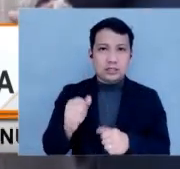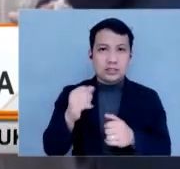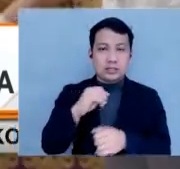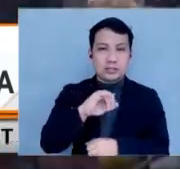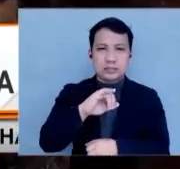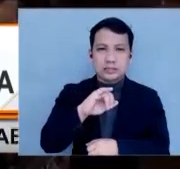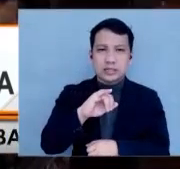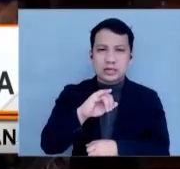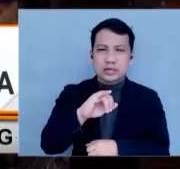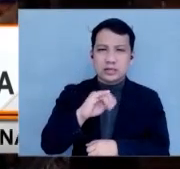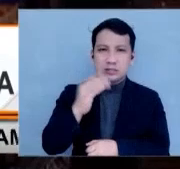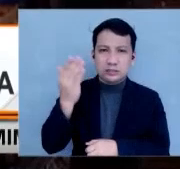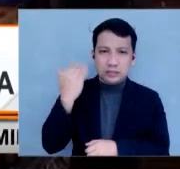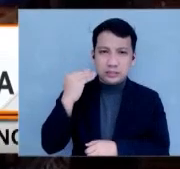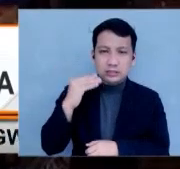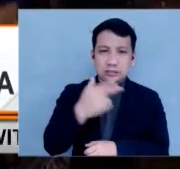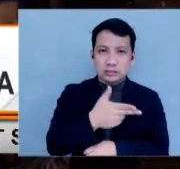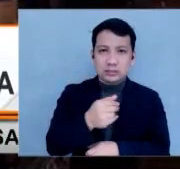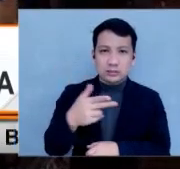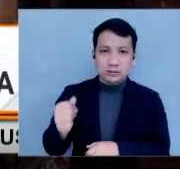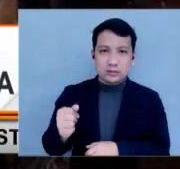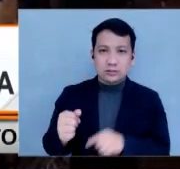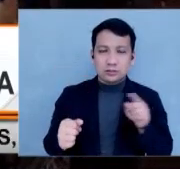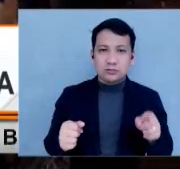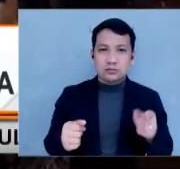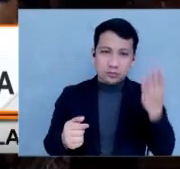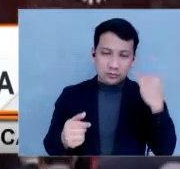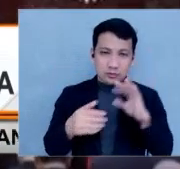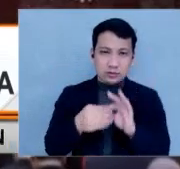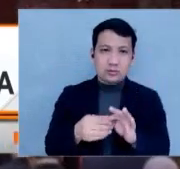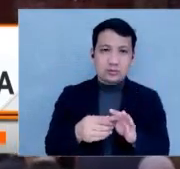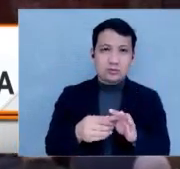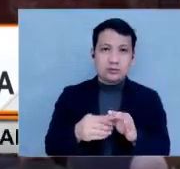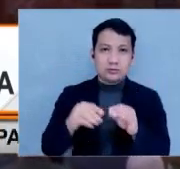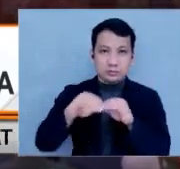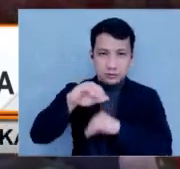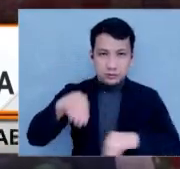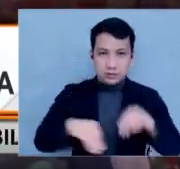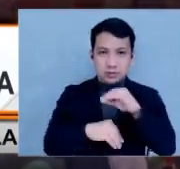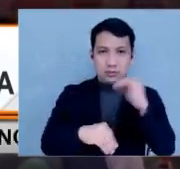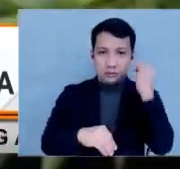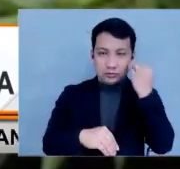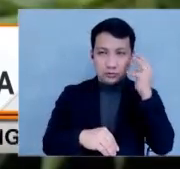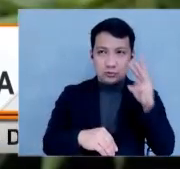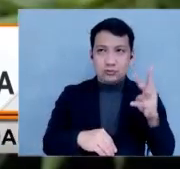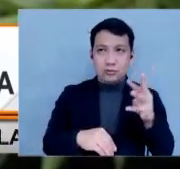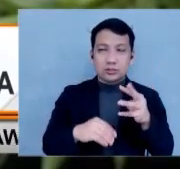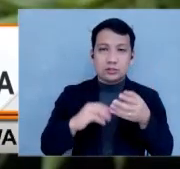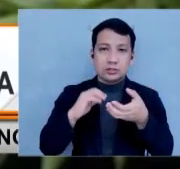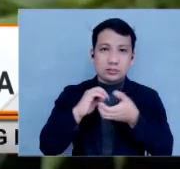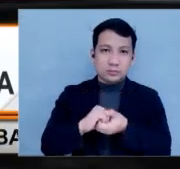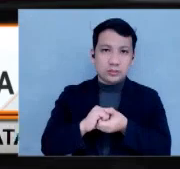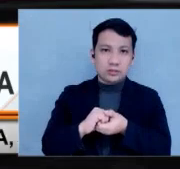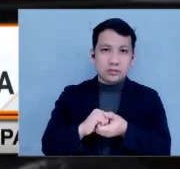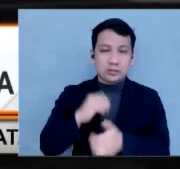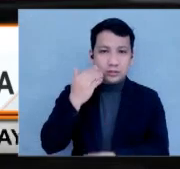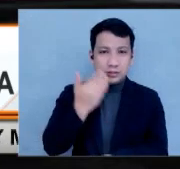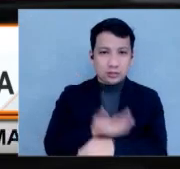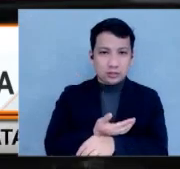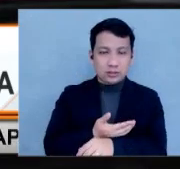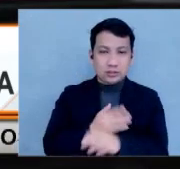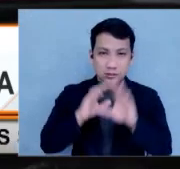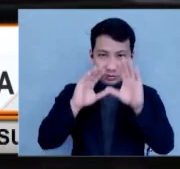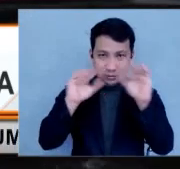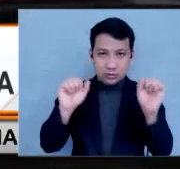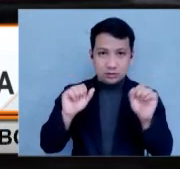weekend. Pinalitan ni Prabowo si former President Joko Widodo na kilalang kaalyado niya. Anak din ng dating Pangulo ang